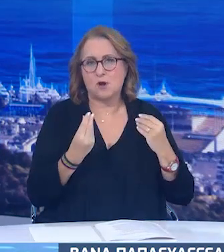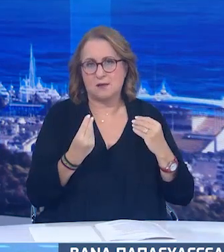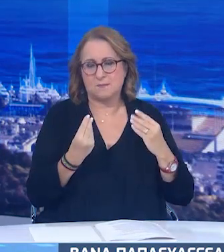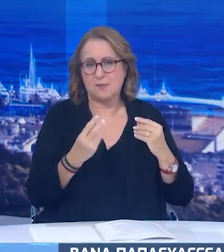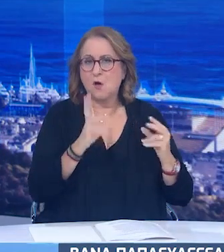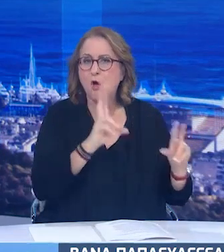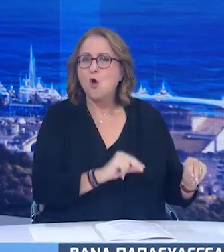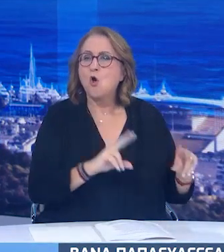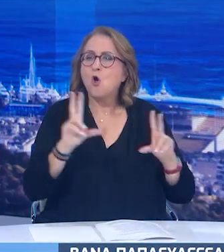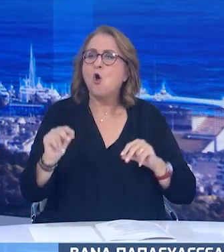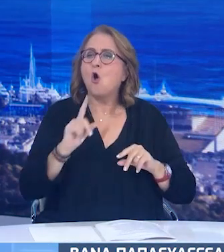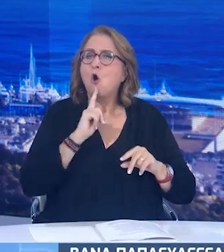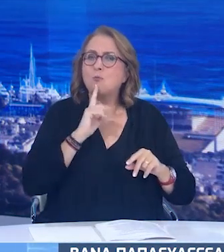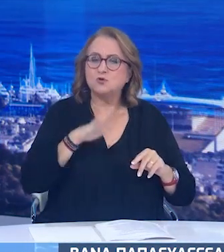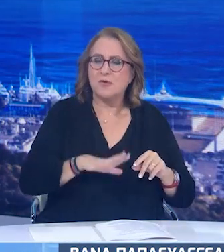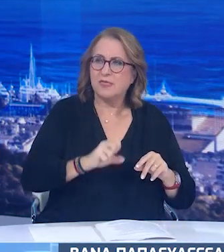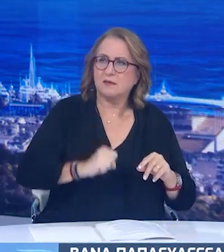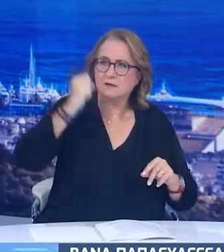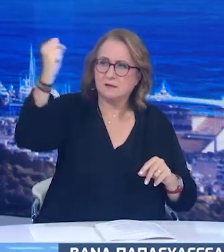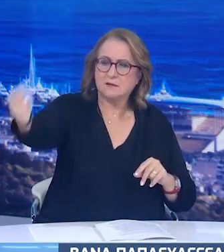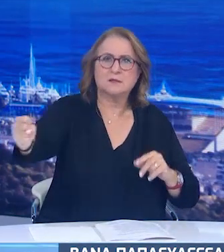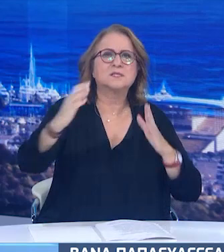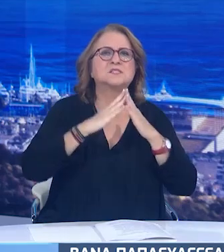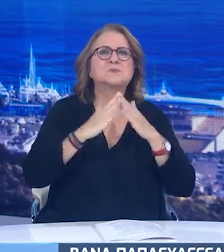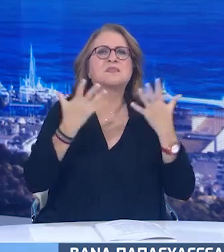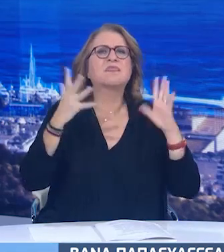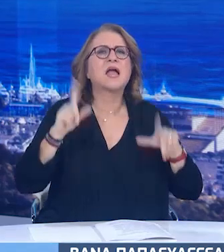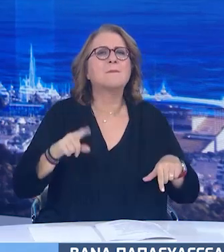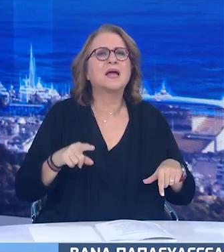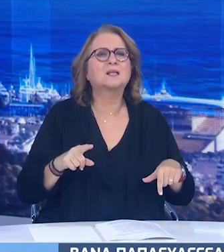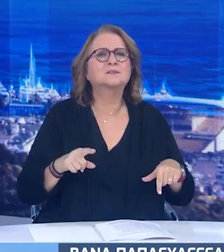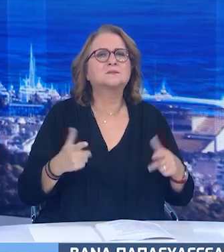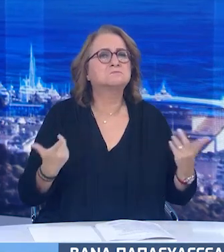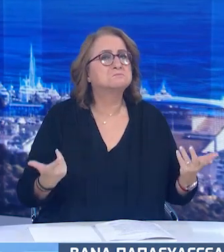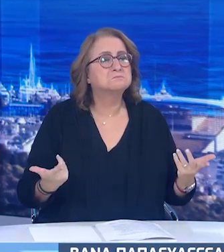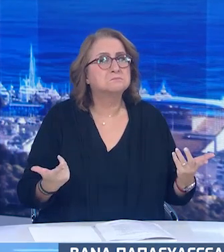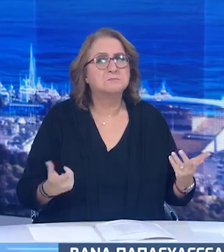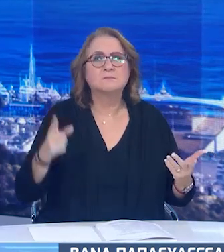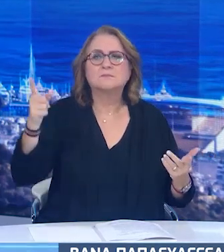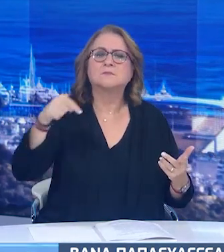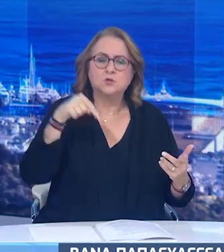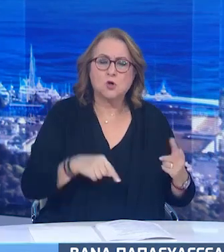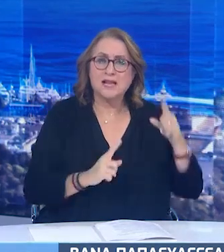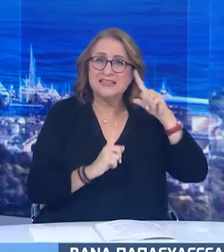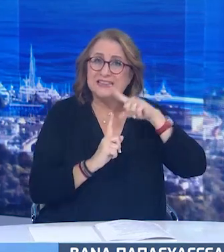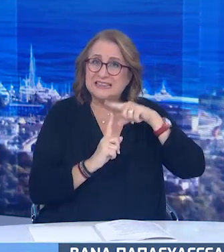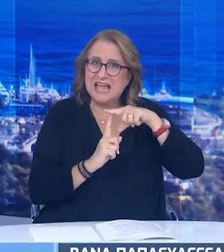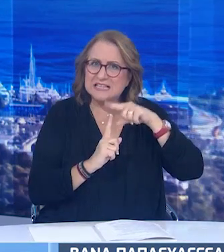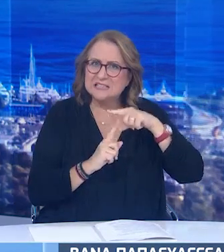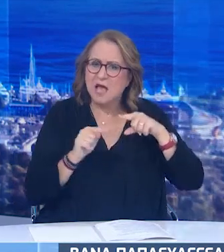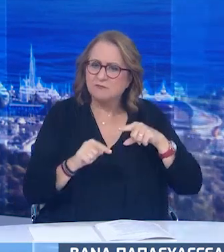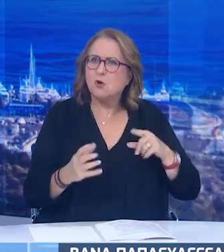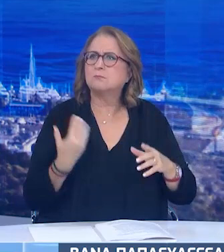μέρες. Με το τέστινγκ αντί της καραντίνας μειώθηκαν σημαντικά οι σχολικές επαφές των στενών επαφών. Η μελέτη